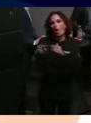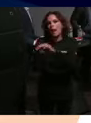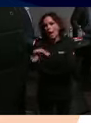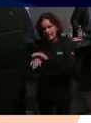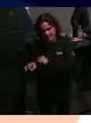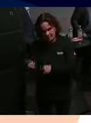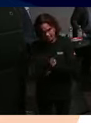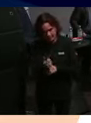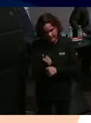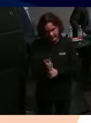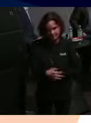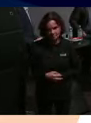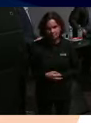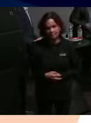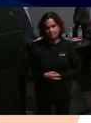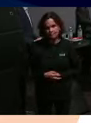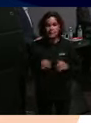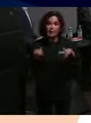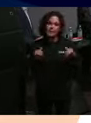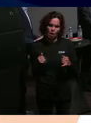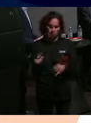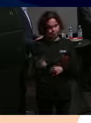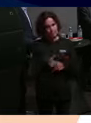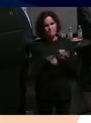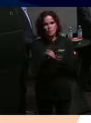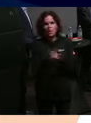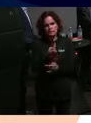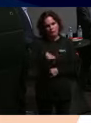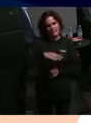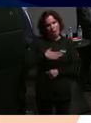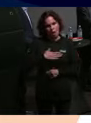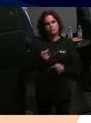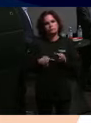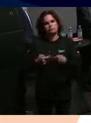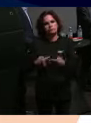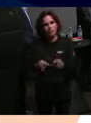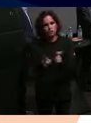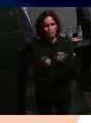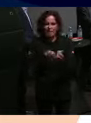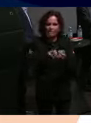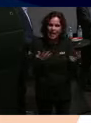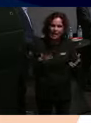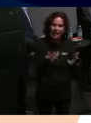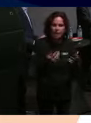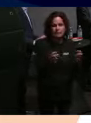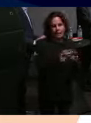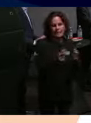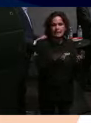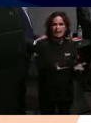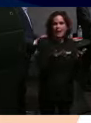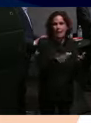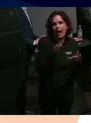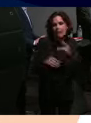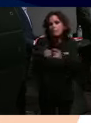ja. Ja, og det er altså de mulighetene vi har for å kunne ha flere energibærere enn bare kraft, selv om kraft